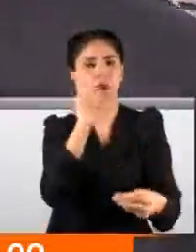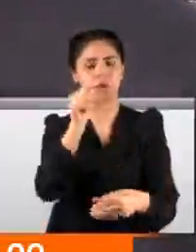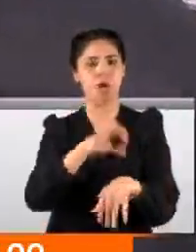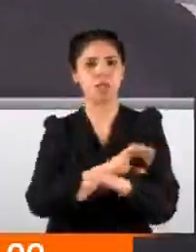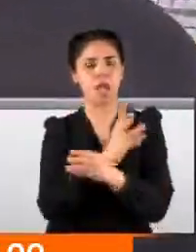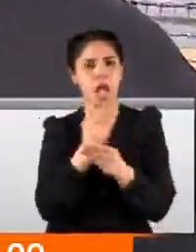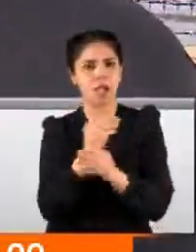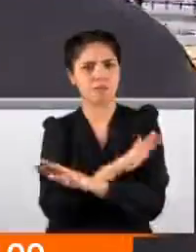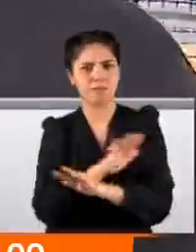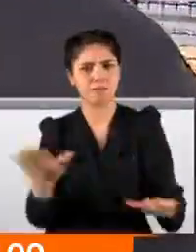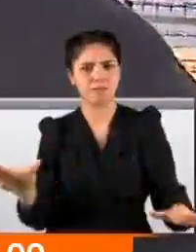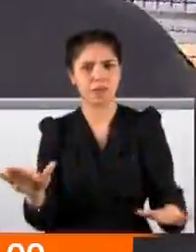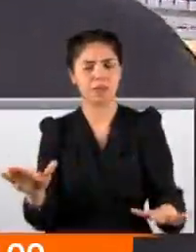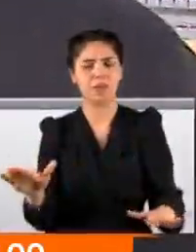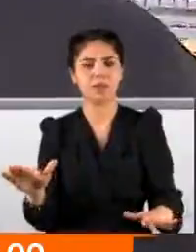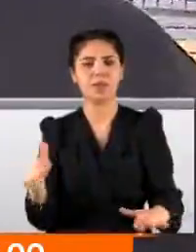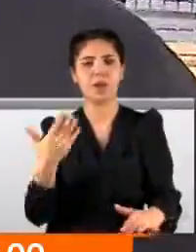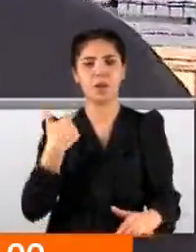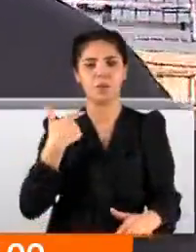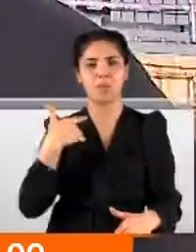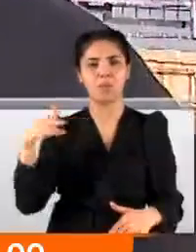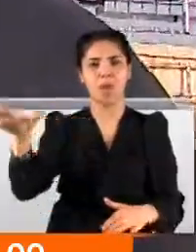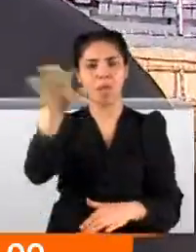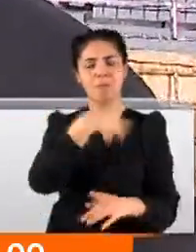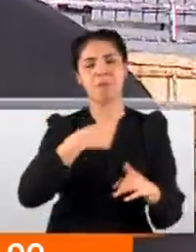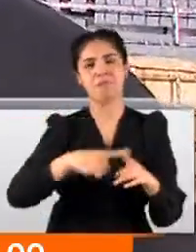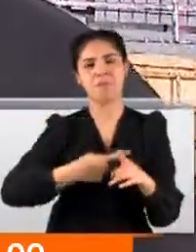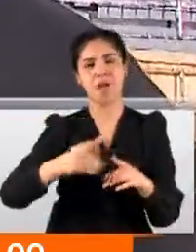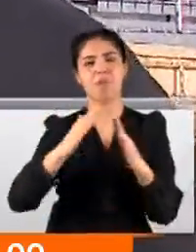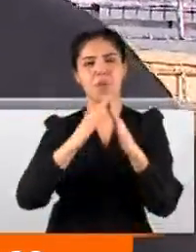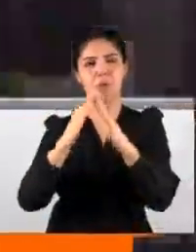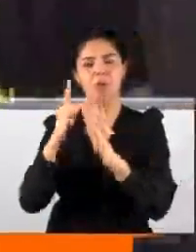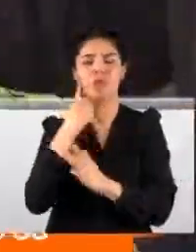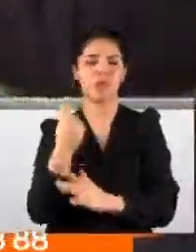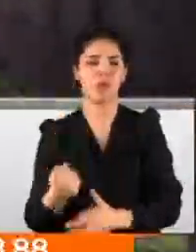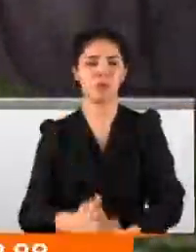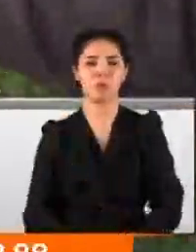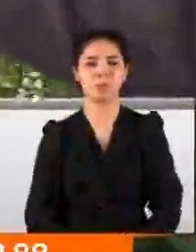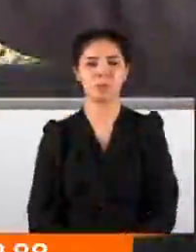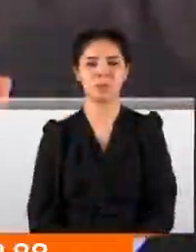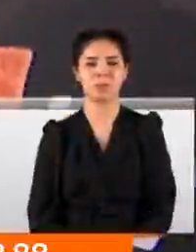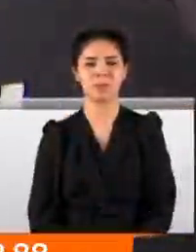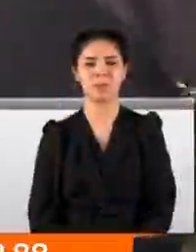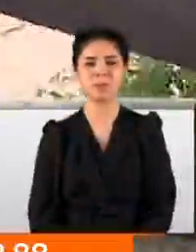oldu. Dedim ki bir tek kendine mi Müslümansın, mahalle sakınını paylaşayım dedim. Yani burada komşuyuz 24 yıldır. Buyurun.